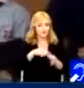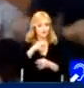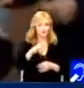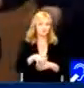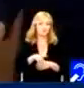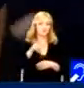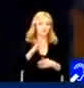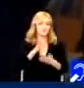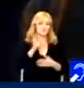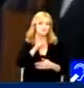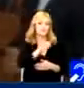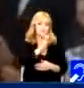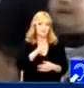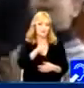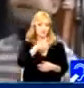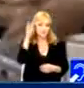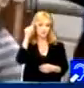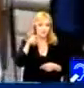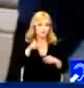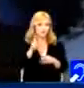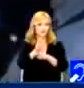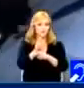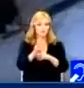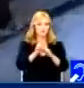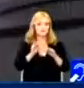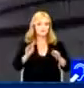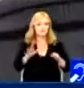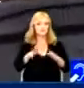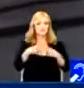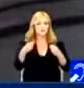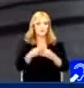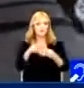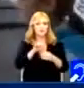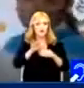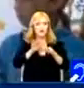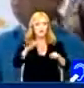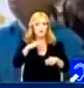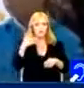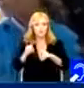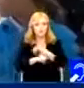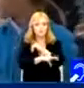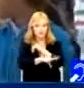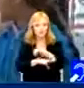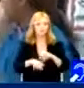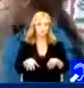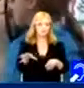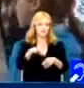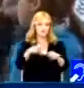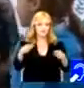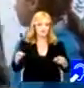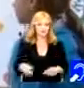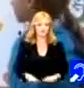sunt instruiți copii cu nevoi speciale și din familii defavorizate. Proiectul este finanțat din bugetul liceului cu susținerea unei organizații din